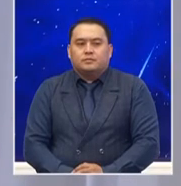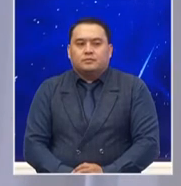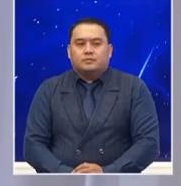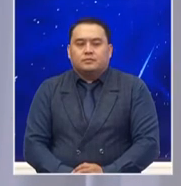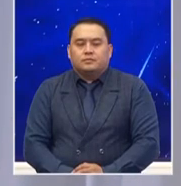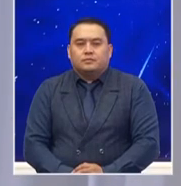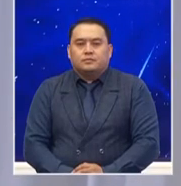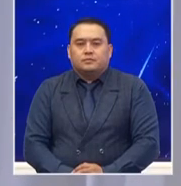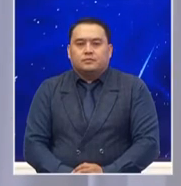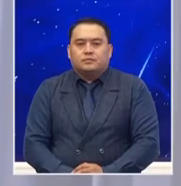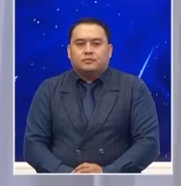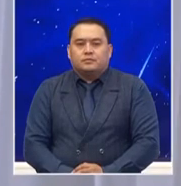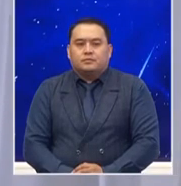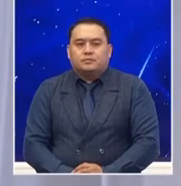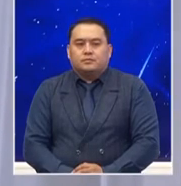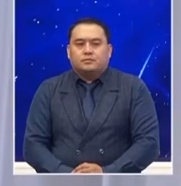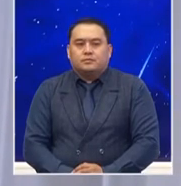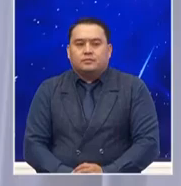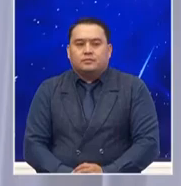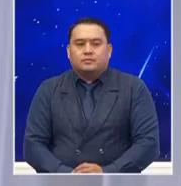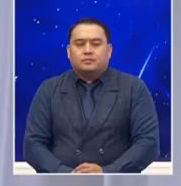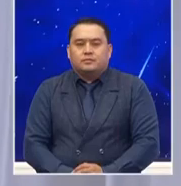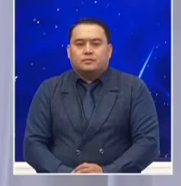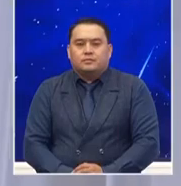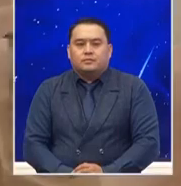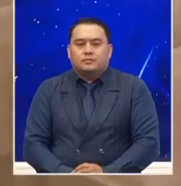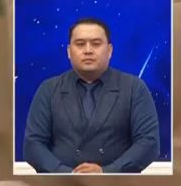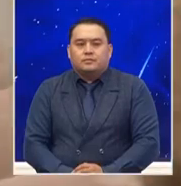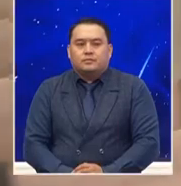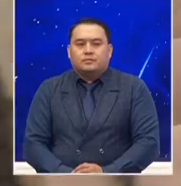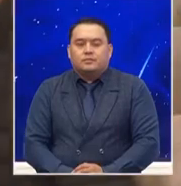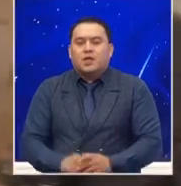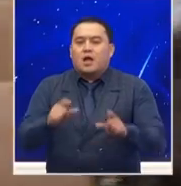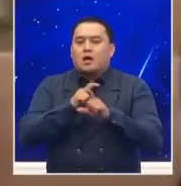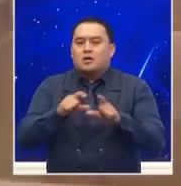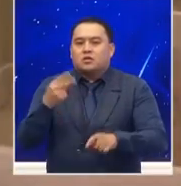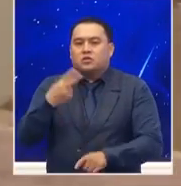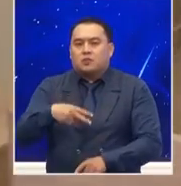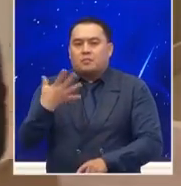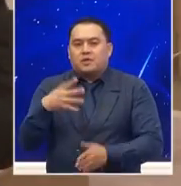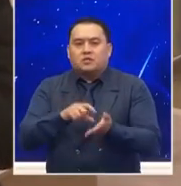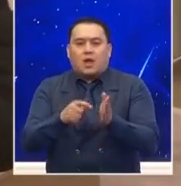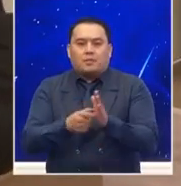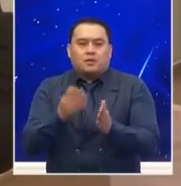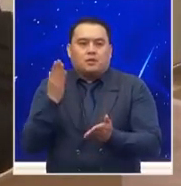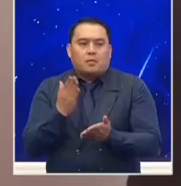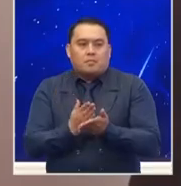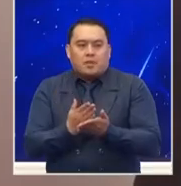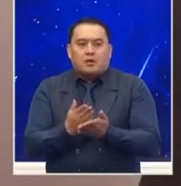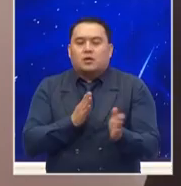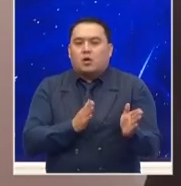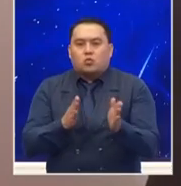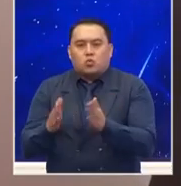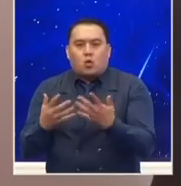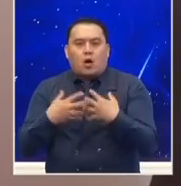күне өткен, өздеріндей туған жерді гүл етем. Ғимаратта 25 оқу кабинеті бар, тегіз оқу тәрбие